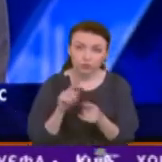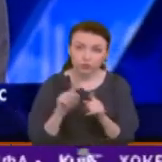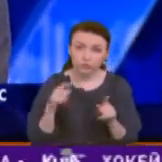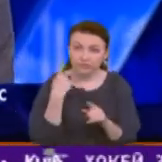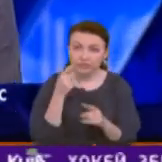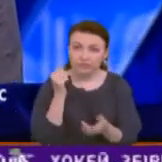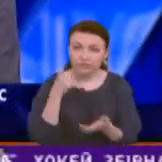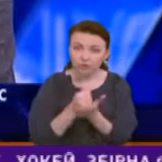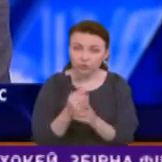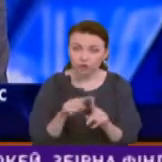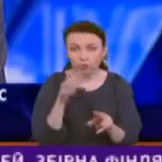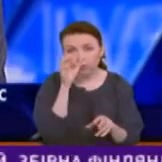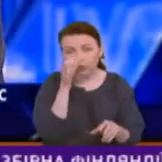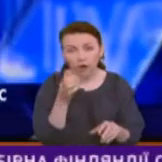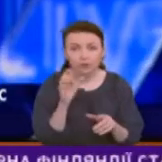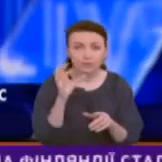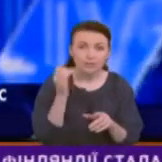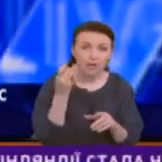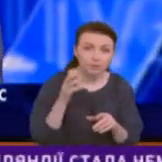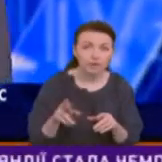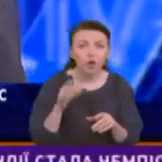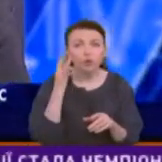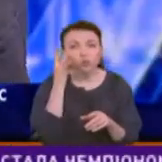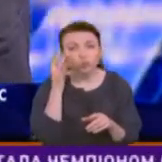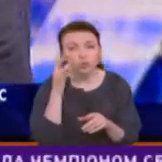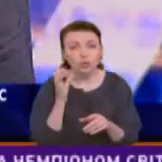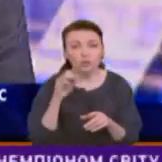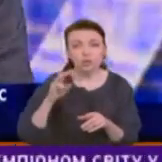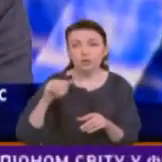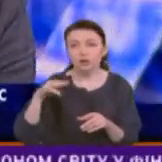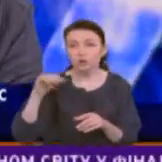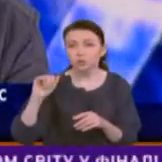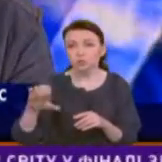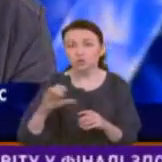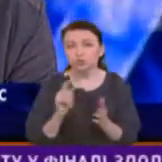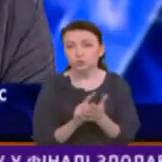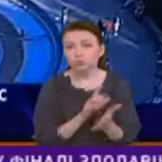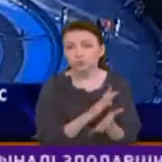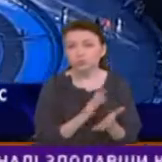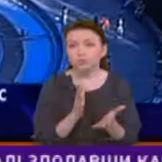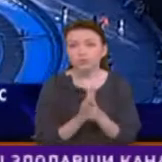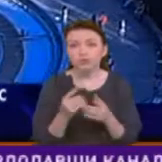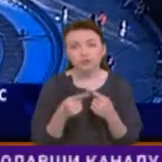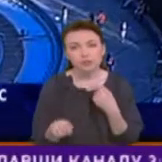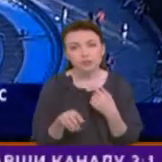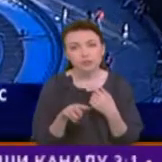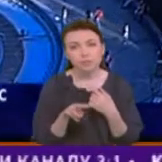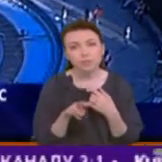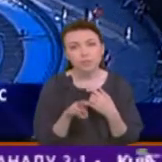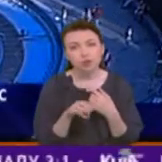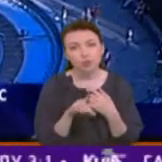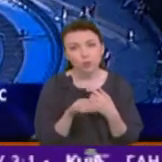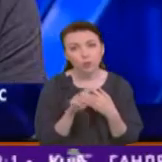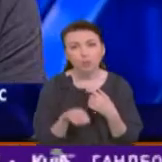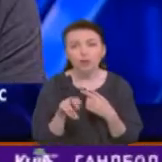статус, як у болгар, як у сербів, або у румунів. Ну, в цьому то і є різниця патріархату і митрополії. Тут, скоріше, є просто